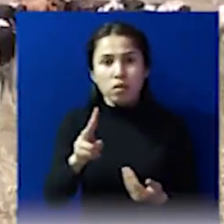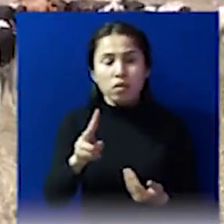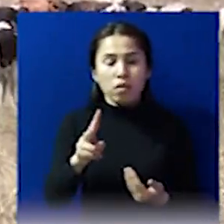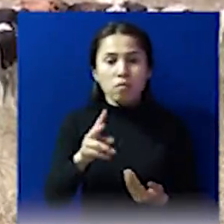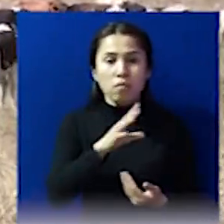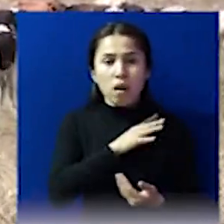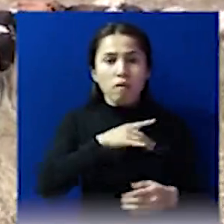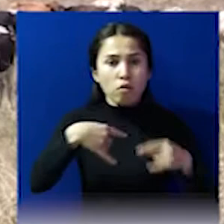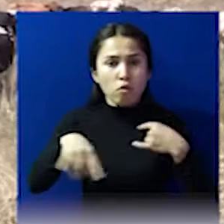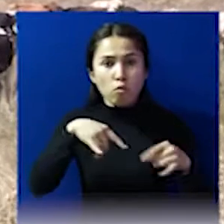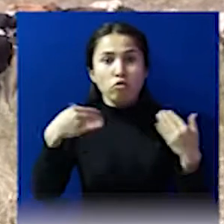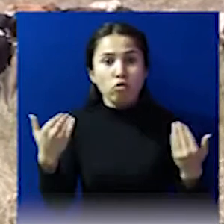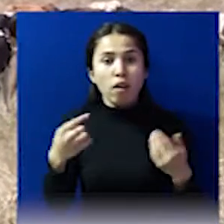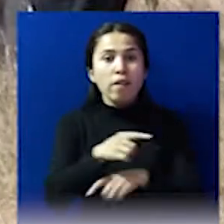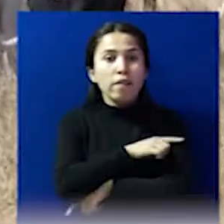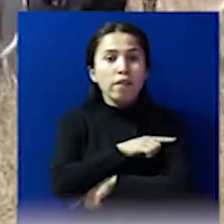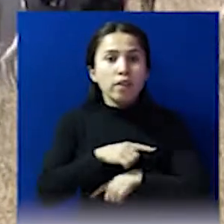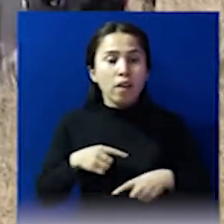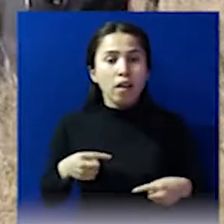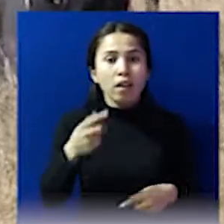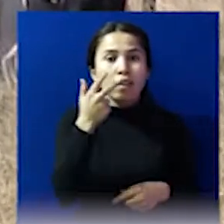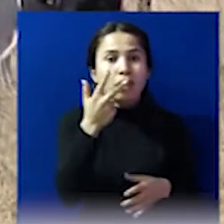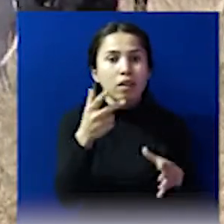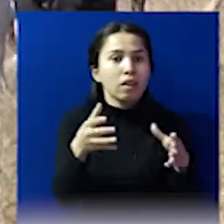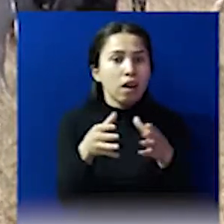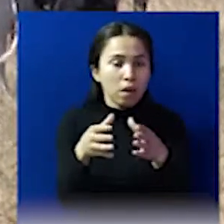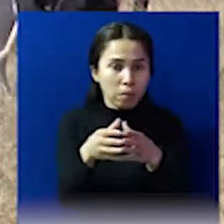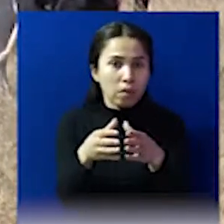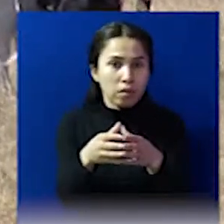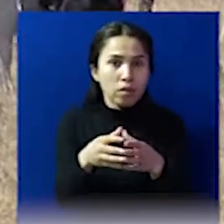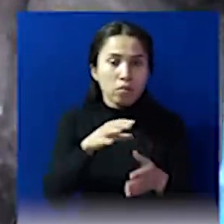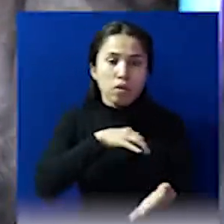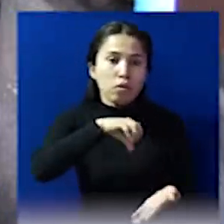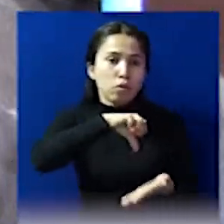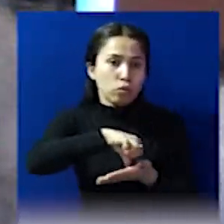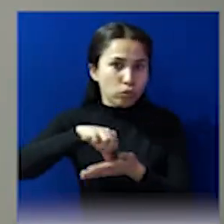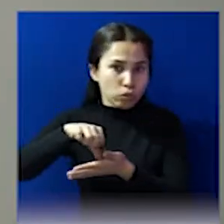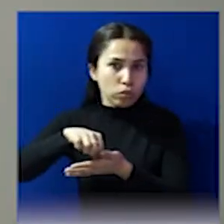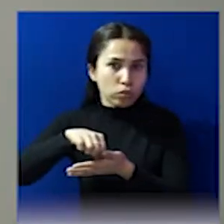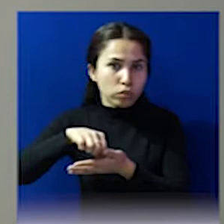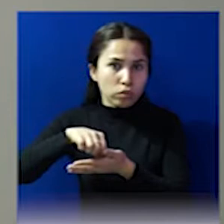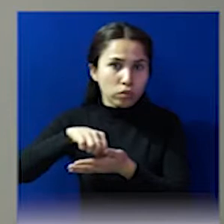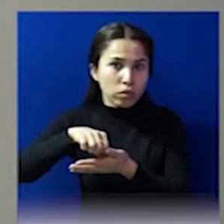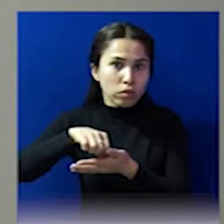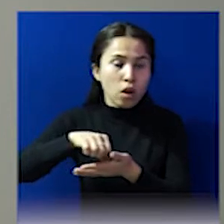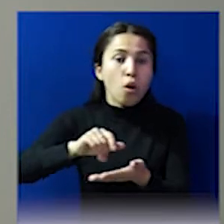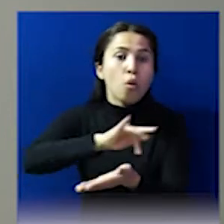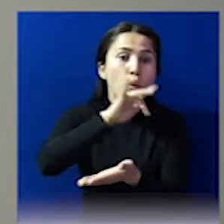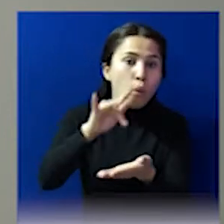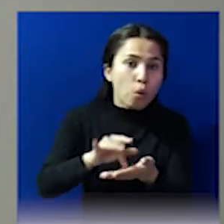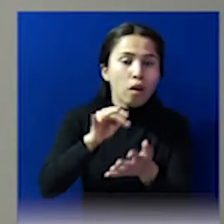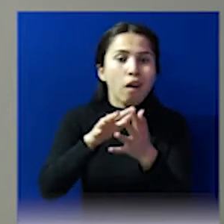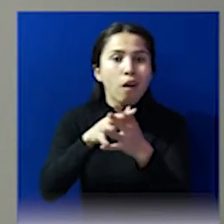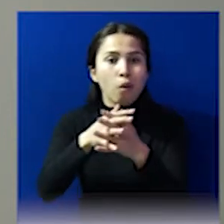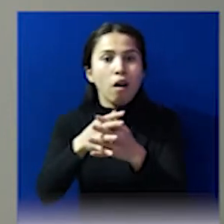материалдық залалдың орны толтырылыпты. Ал малдың жоғалуының басты себебі қараусыз қалуы дейді мамандар. Малды бақылаусыз қалдыру